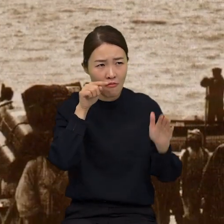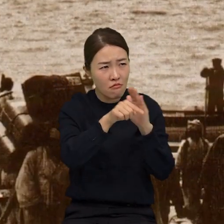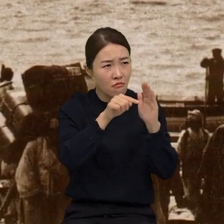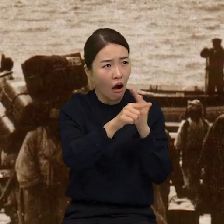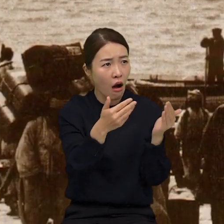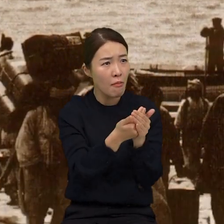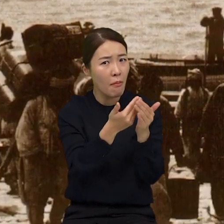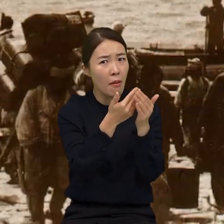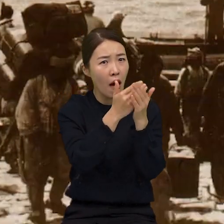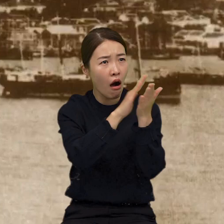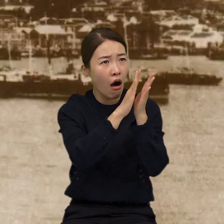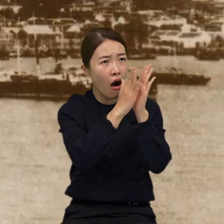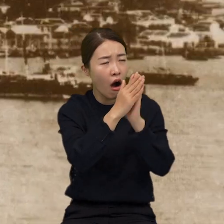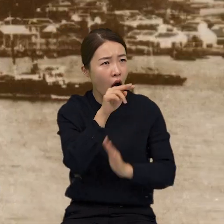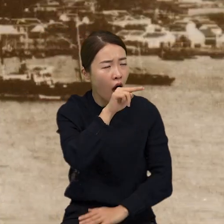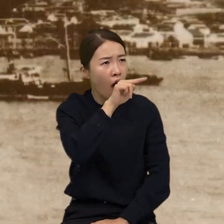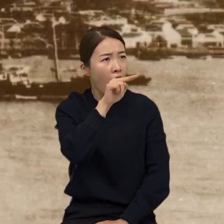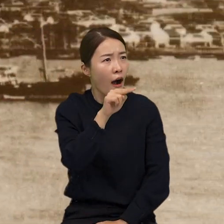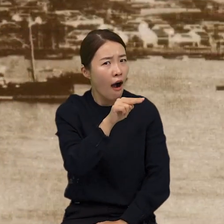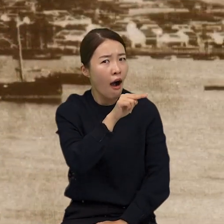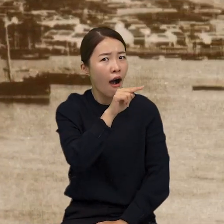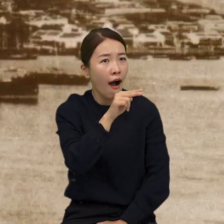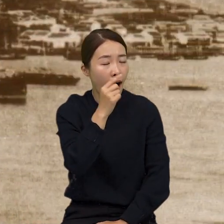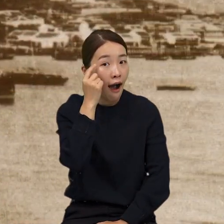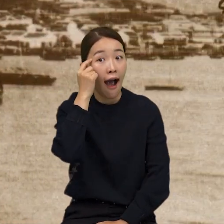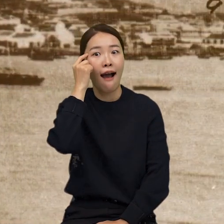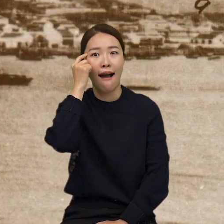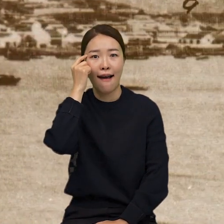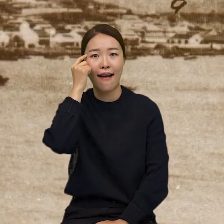드나들며 개화에 눈을 떴다.